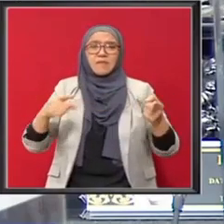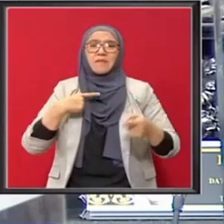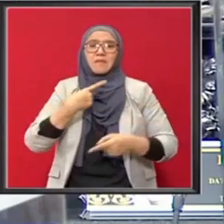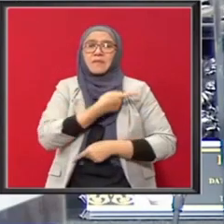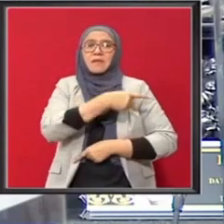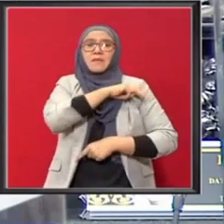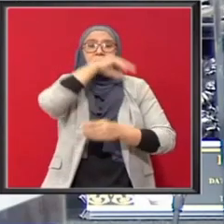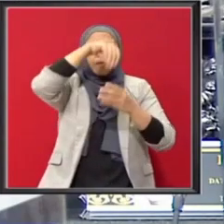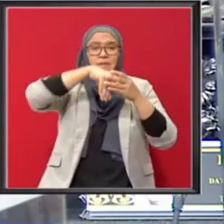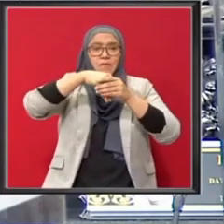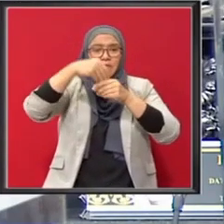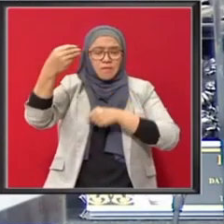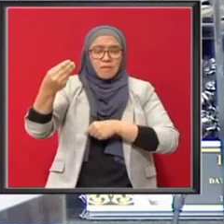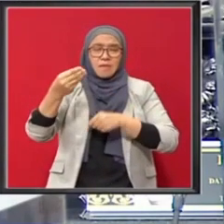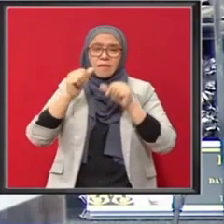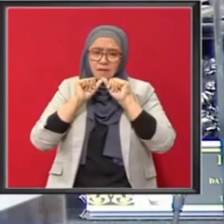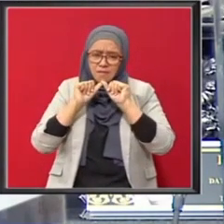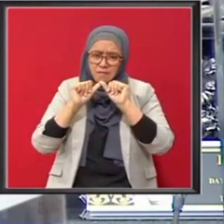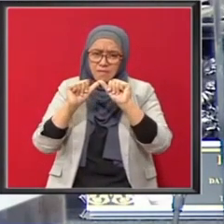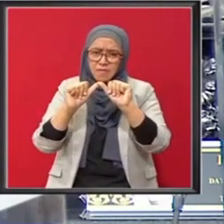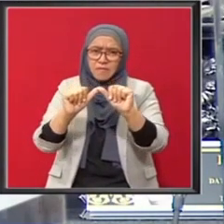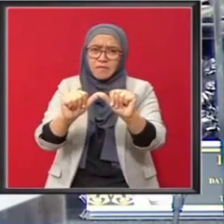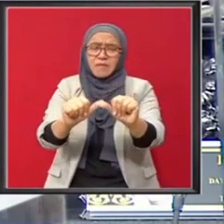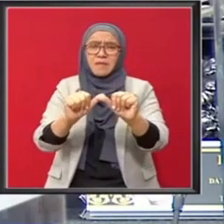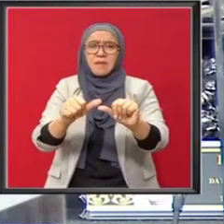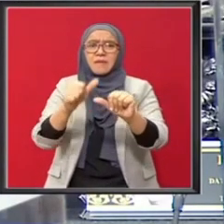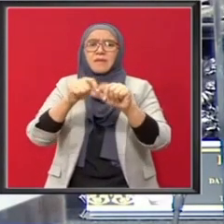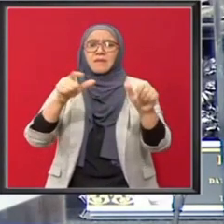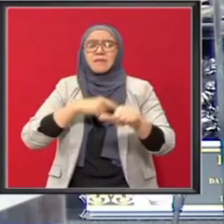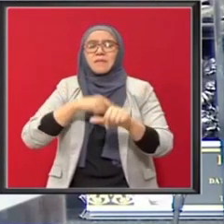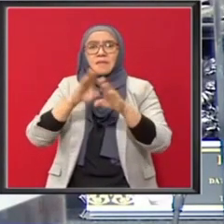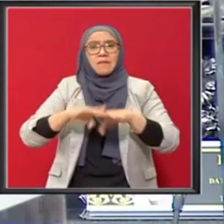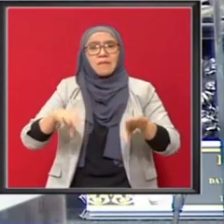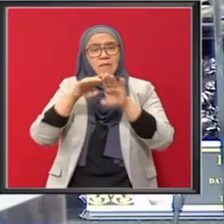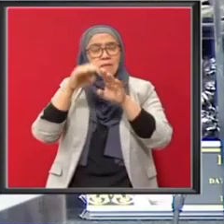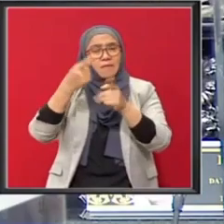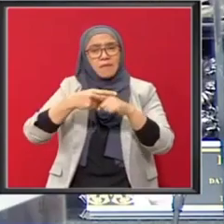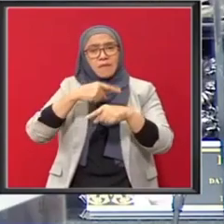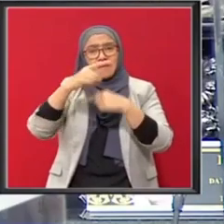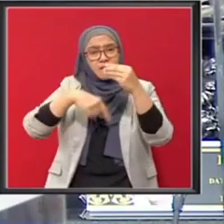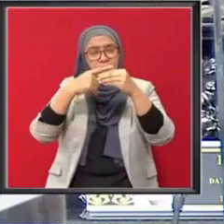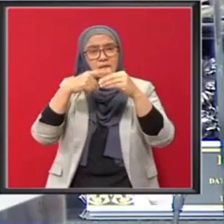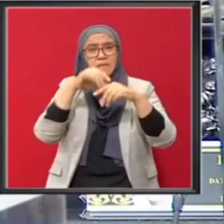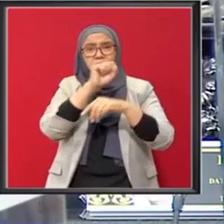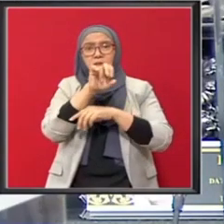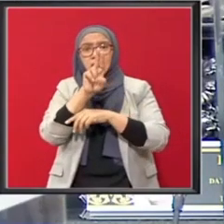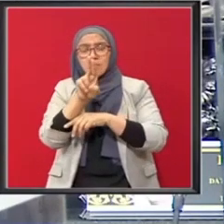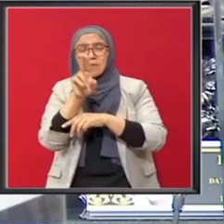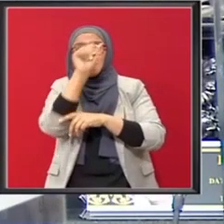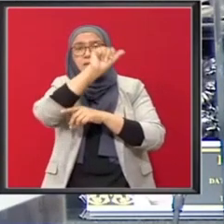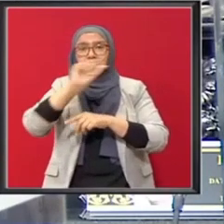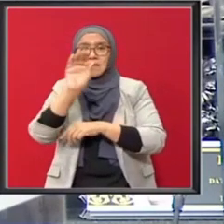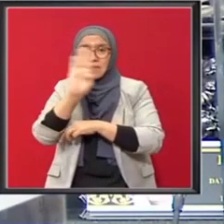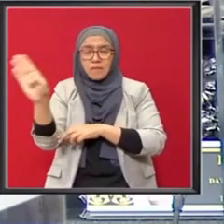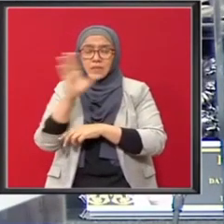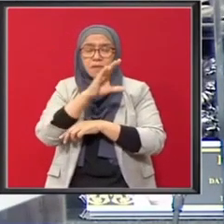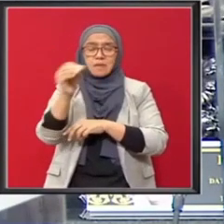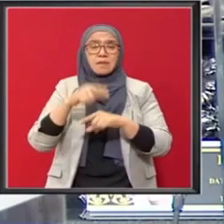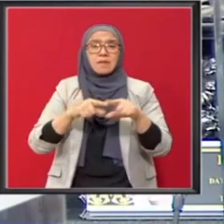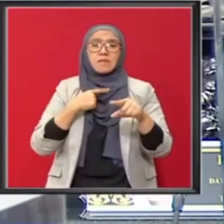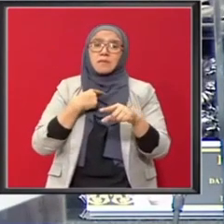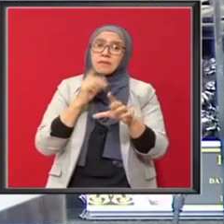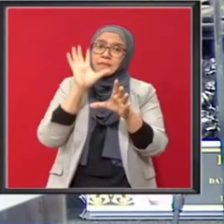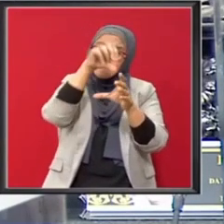di rantau Asia Barat termasuk isu normalisasi hubungan dengan Israel mengambil kira kepentingan strategi Malaysia dirantau